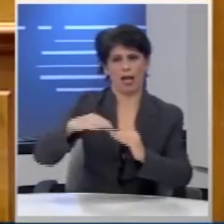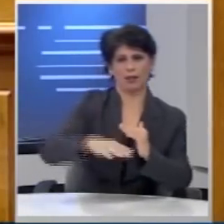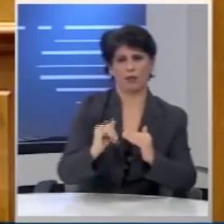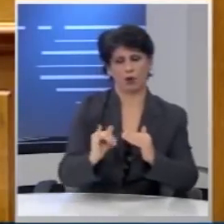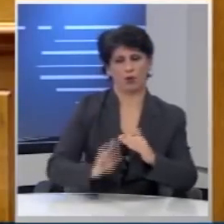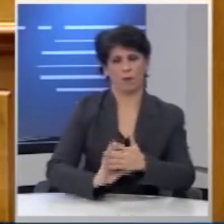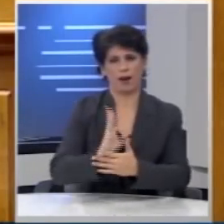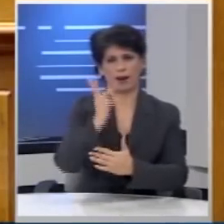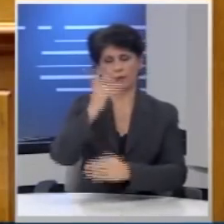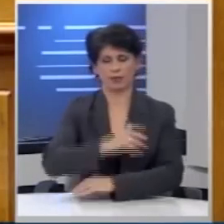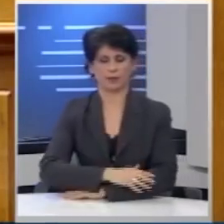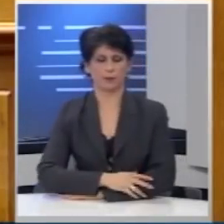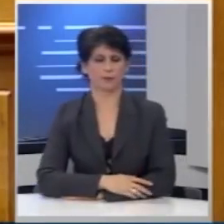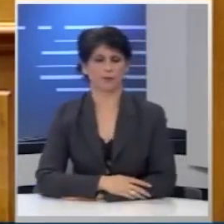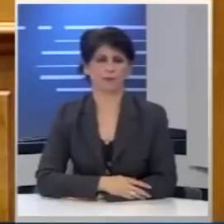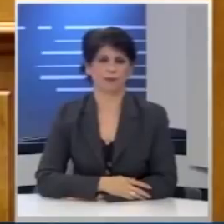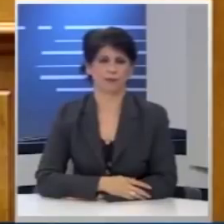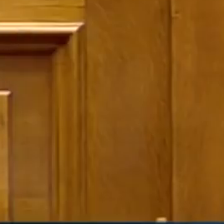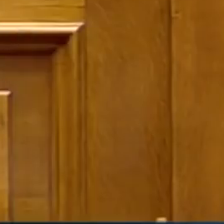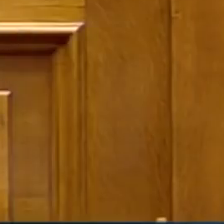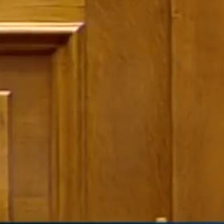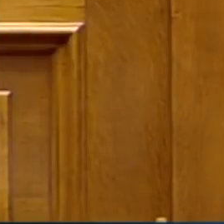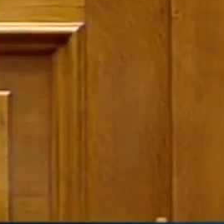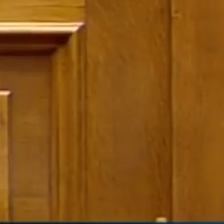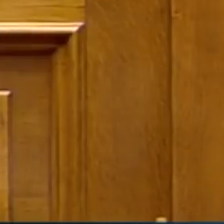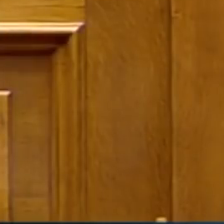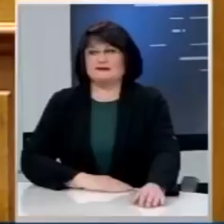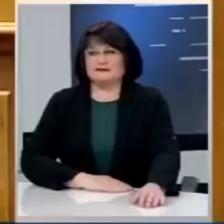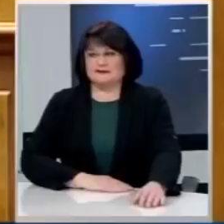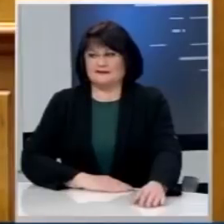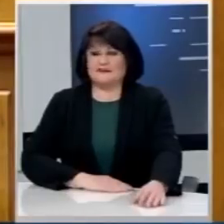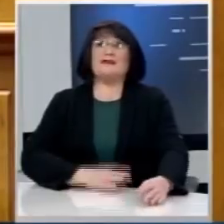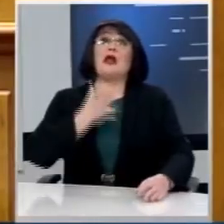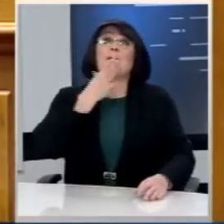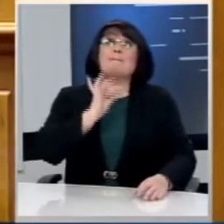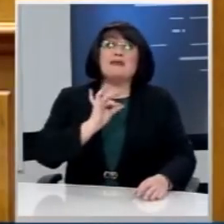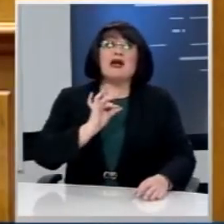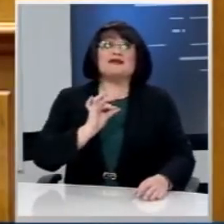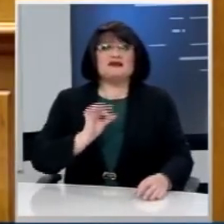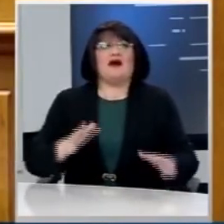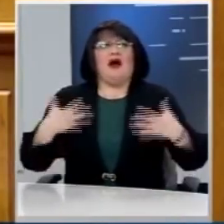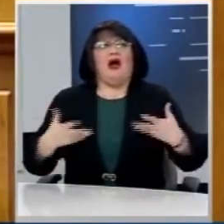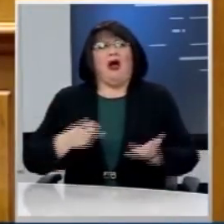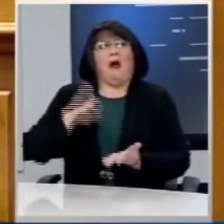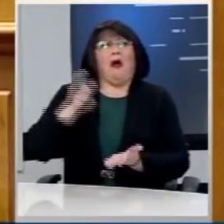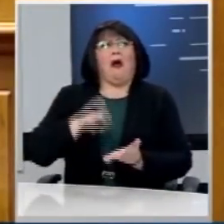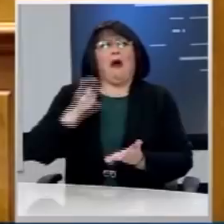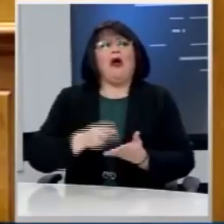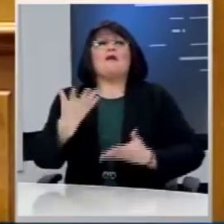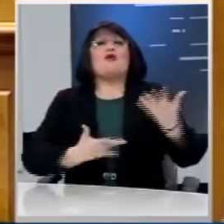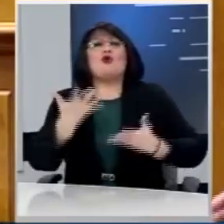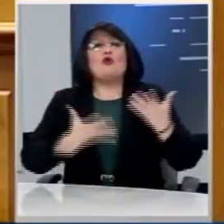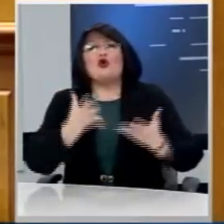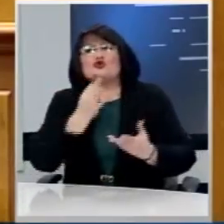ακόμα ανάπτυξης. Σχεδόν πανηγυρίζεται στον προϋπολογισμό για την επιτάχυνση των ρυθμών μετά την ανάληψη